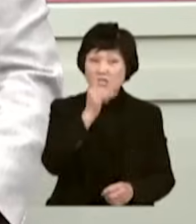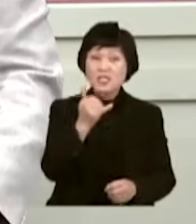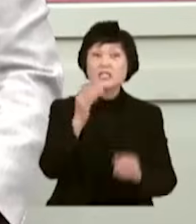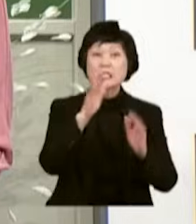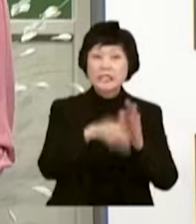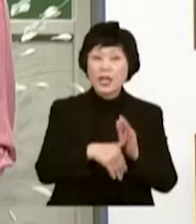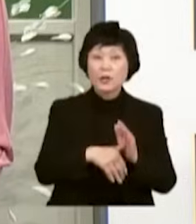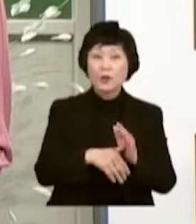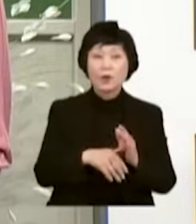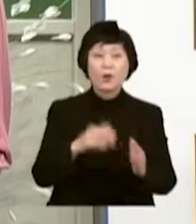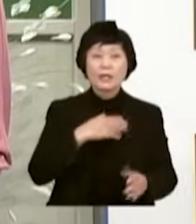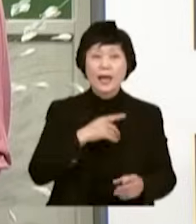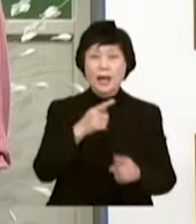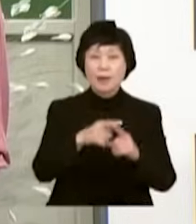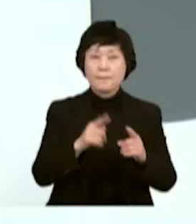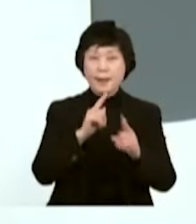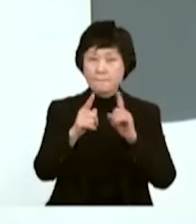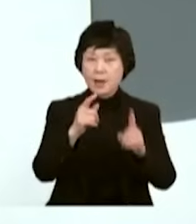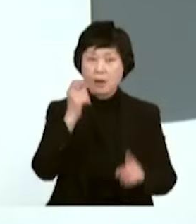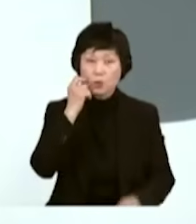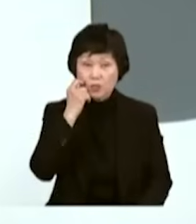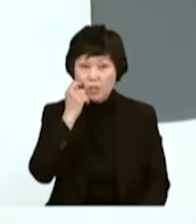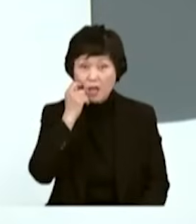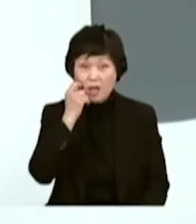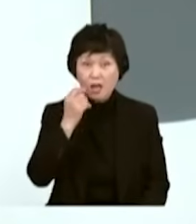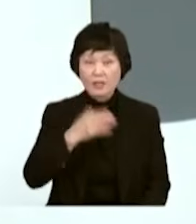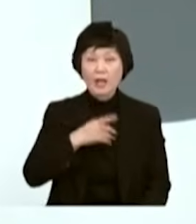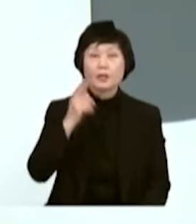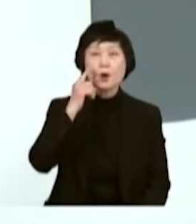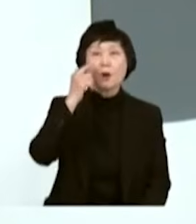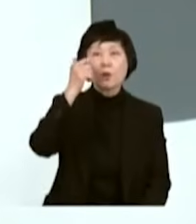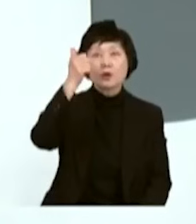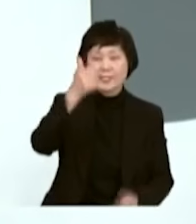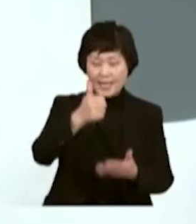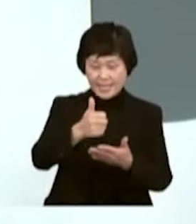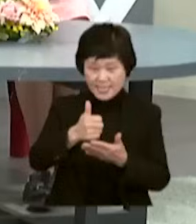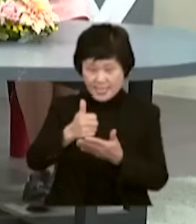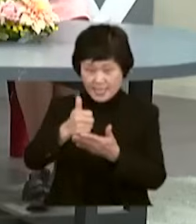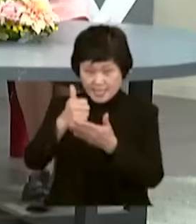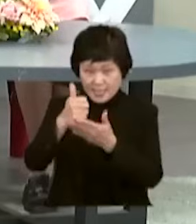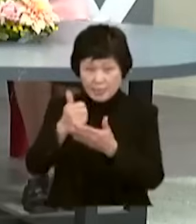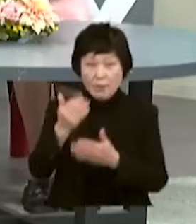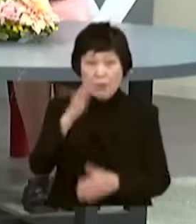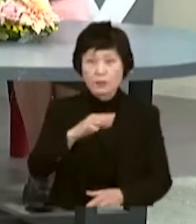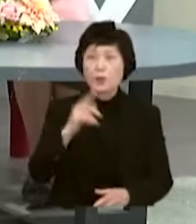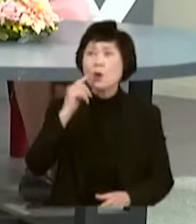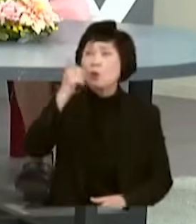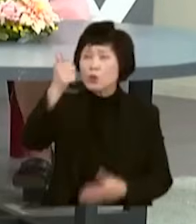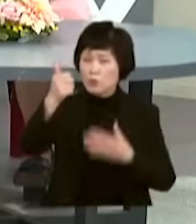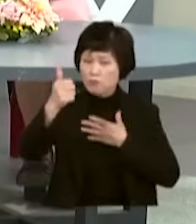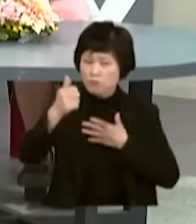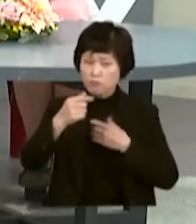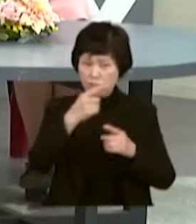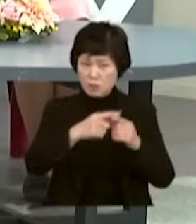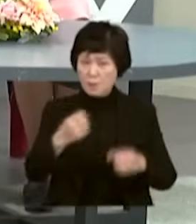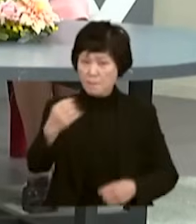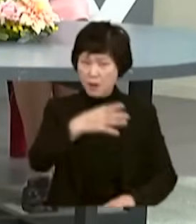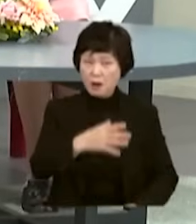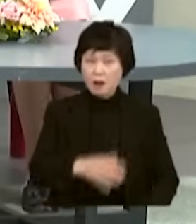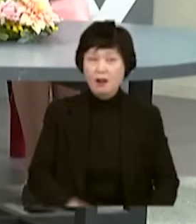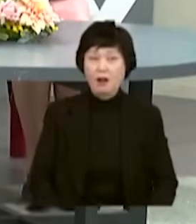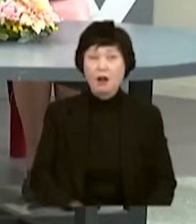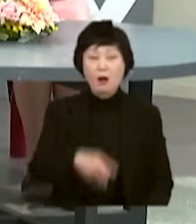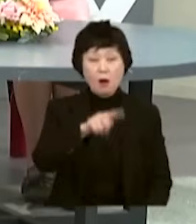저한테 반말을 해요. 그런 거죠. 이게 아 진짜 내가 같이 있으면 우리끼리 저기